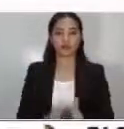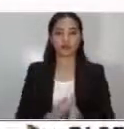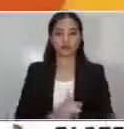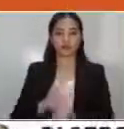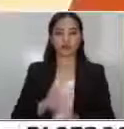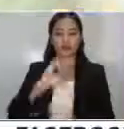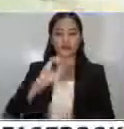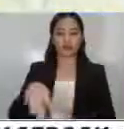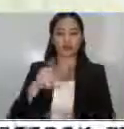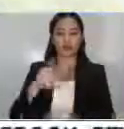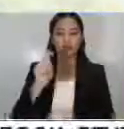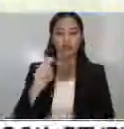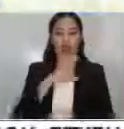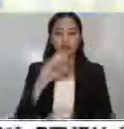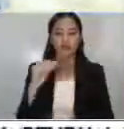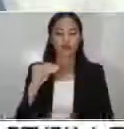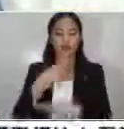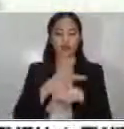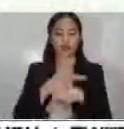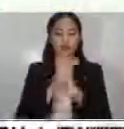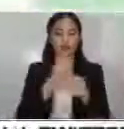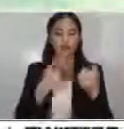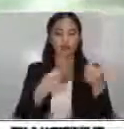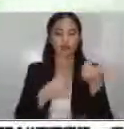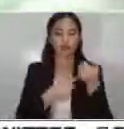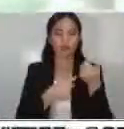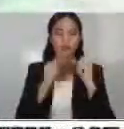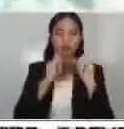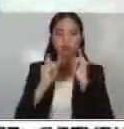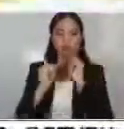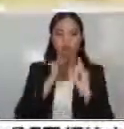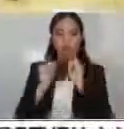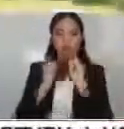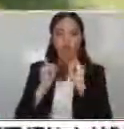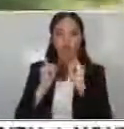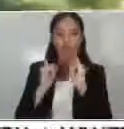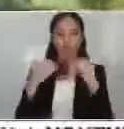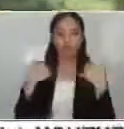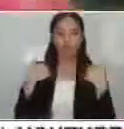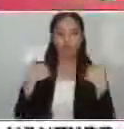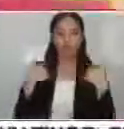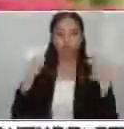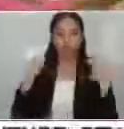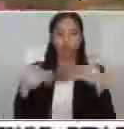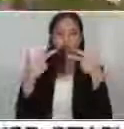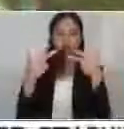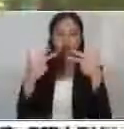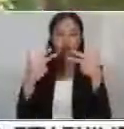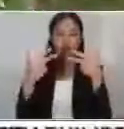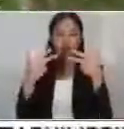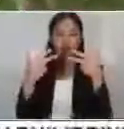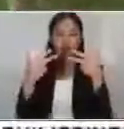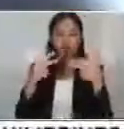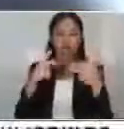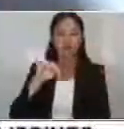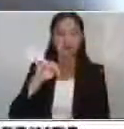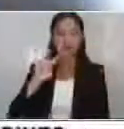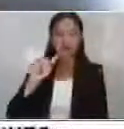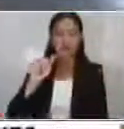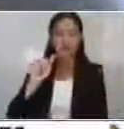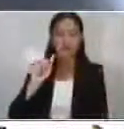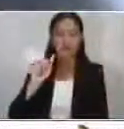mo na yan. Tila mas naging seryoso naman ang usapan ng magpaalala si Bayani na mahalaga